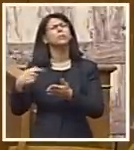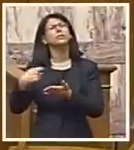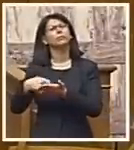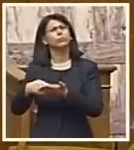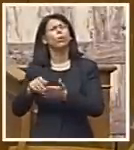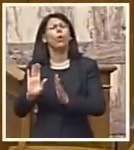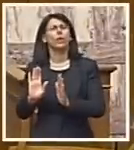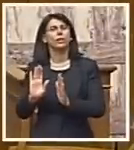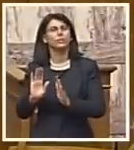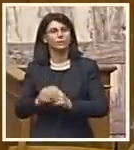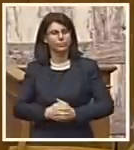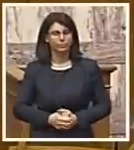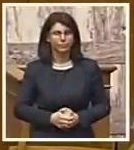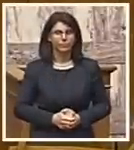συναλλαγών.